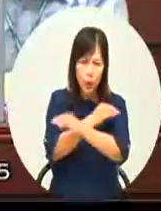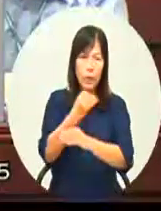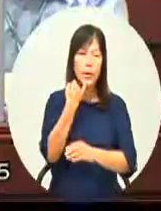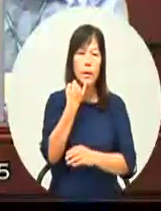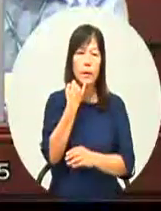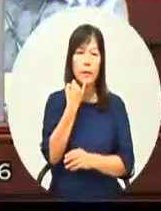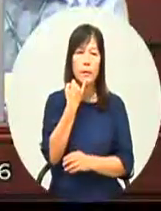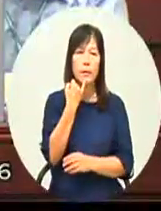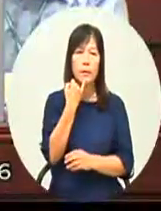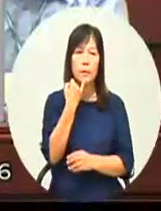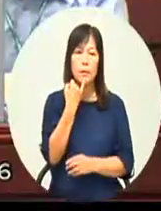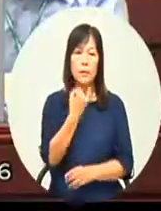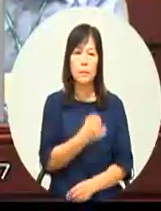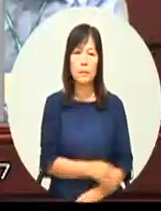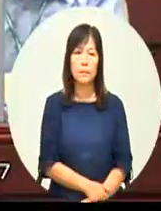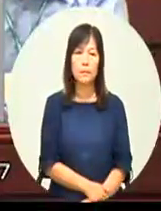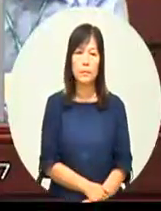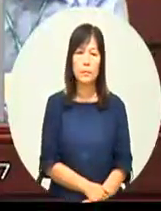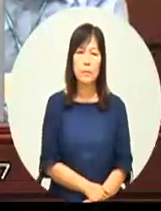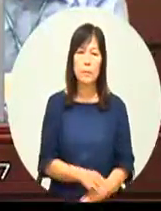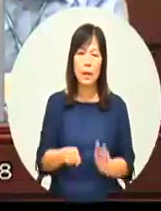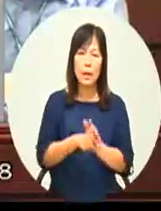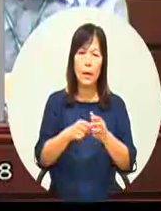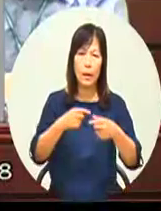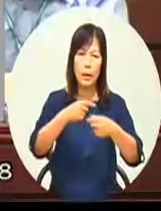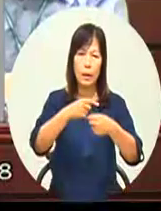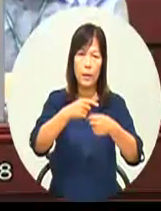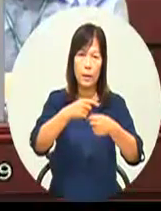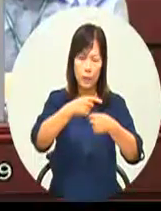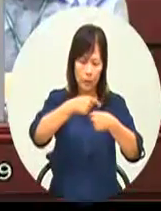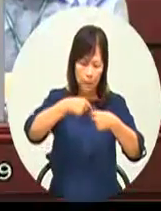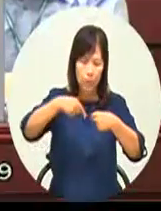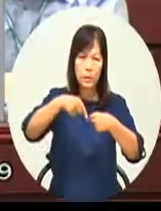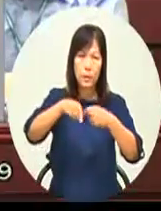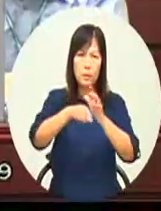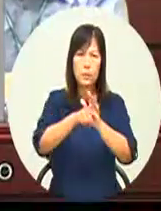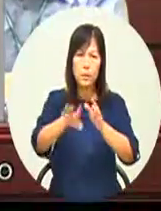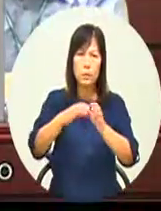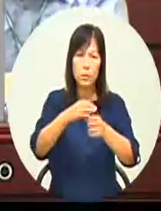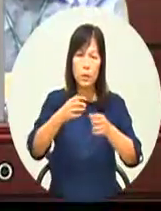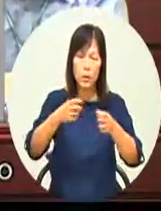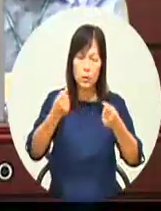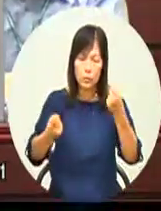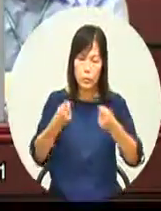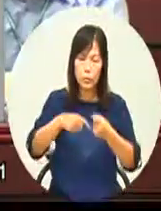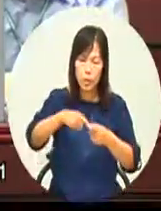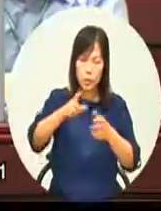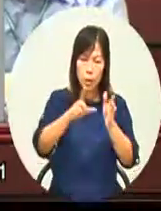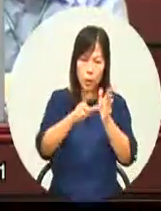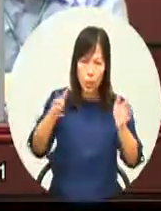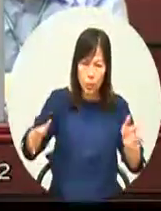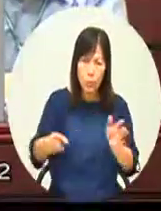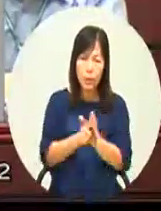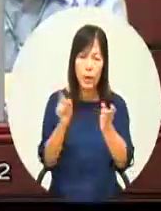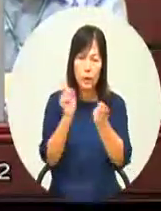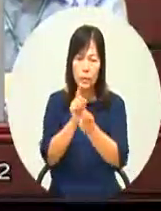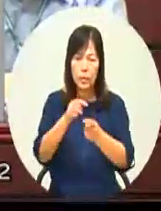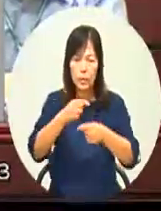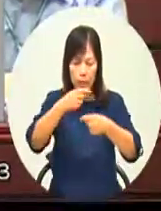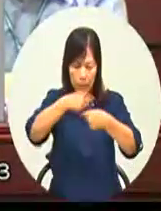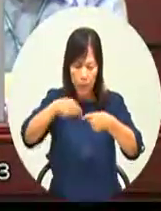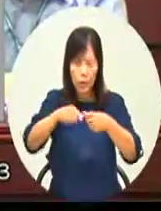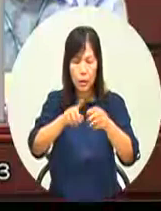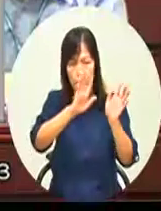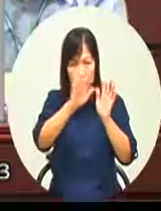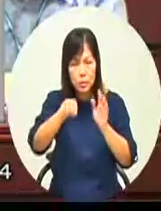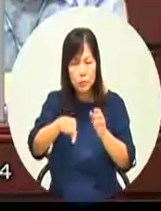样能够进入到这一个可以行驶的路段里面，了解南横的状况。我想这